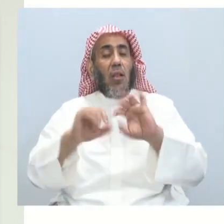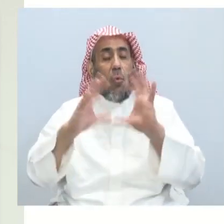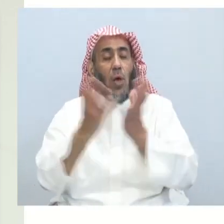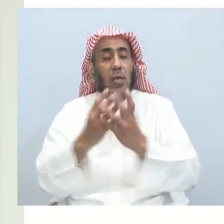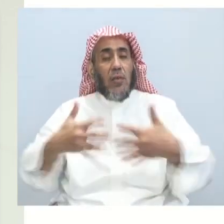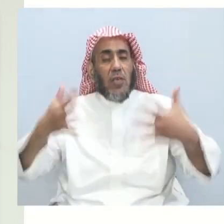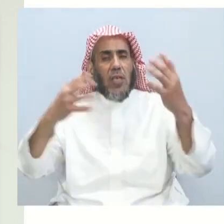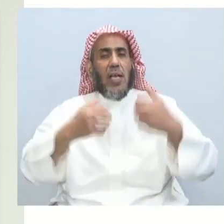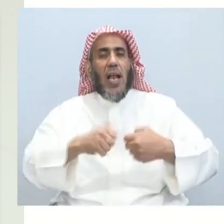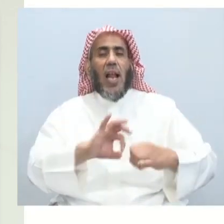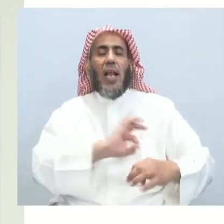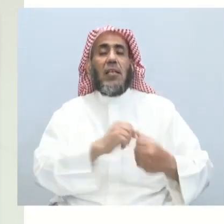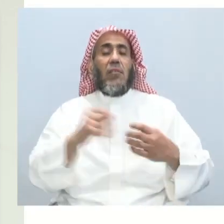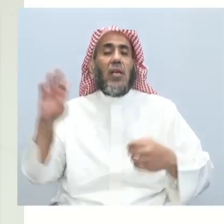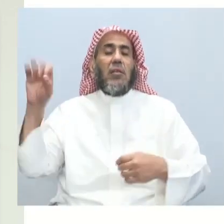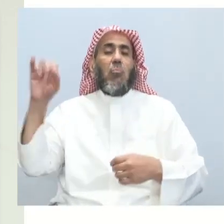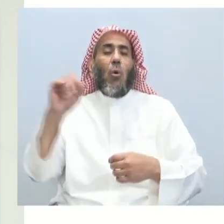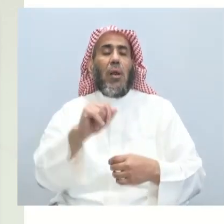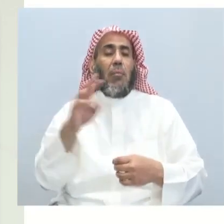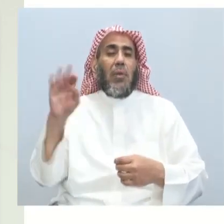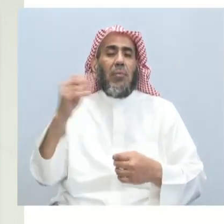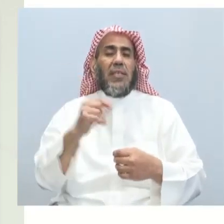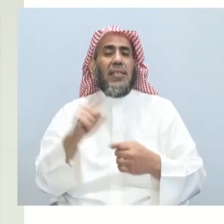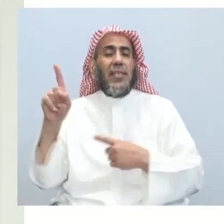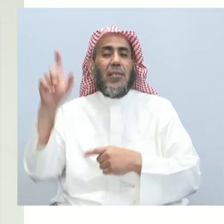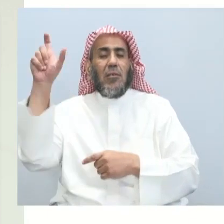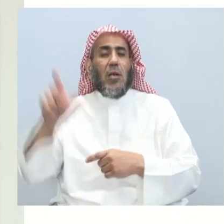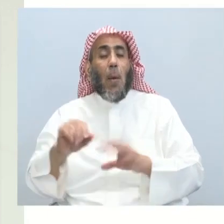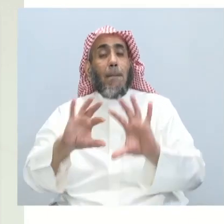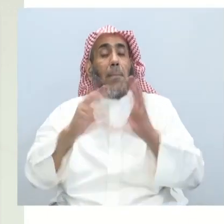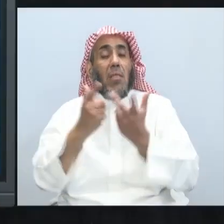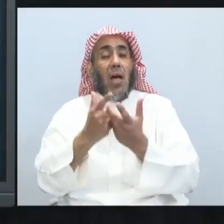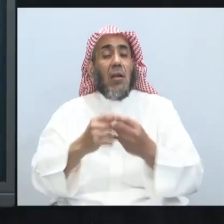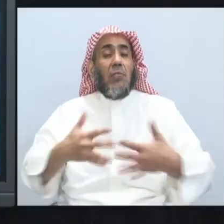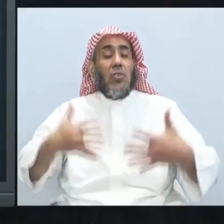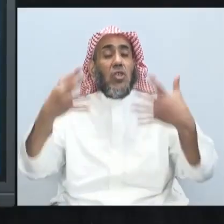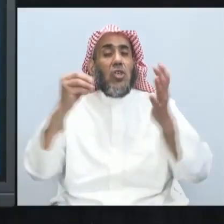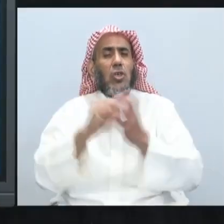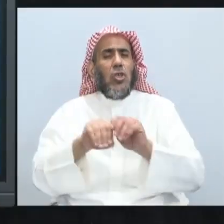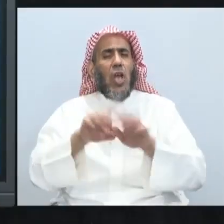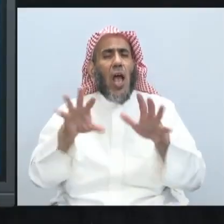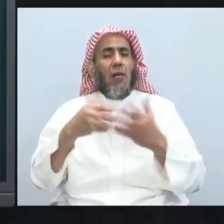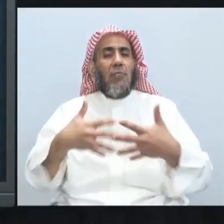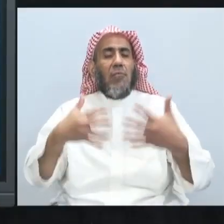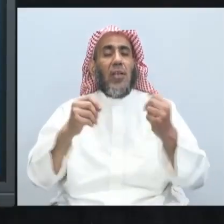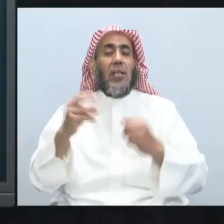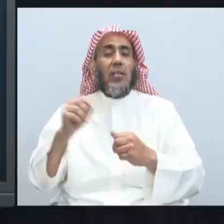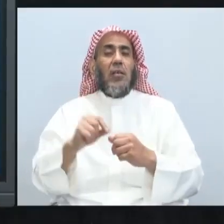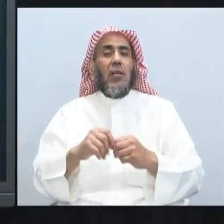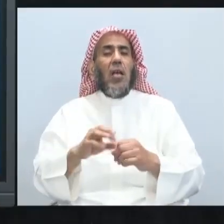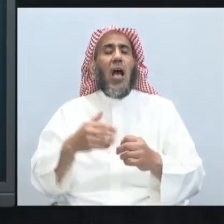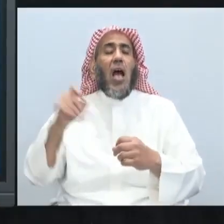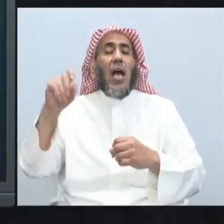لشعر الغزل في قصيده مقبل عبد العزيز طبعا نقول عبد العزيز هنا ما الظاهره الشاعر هنا في هذا او في هذه القصيده